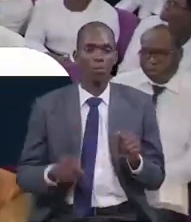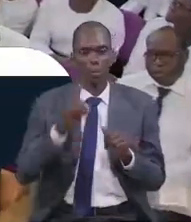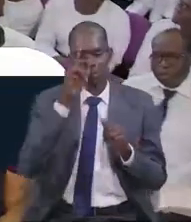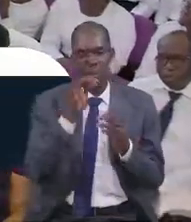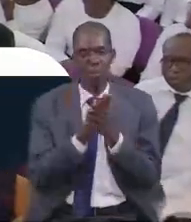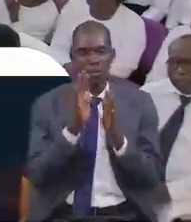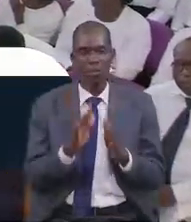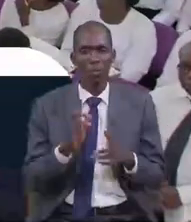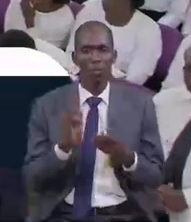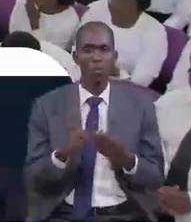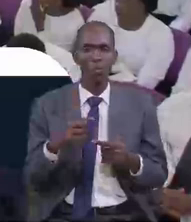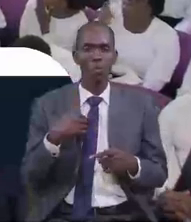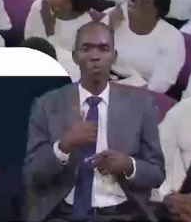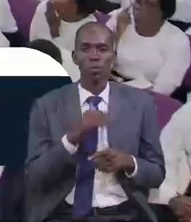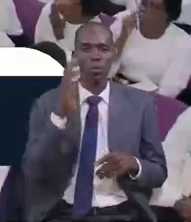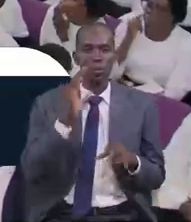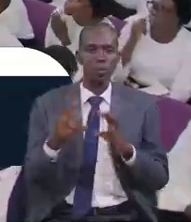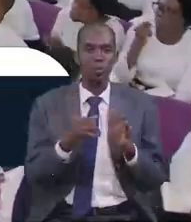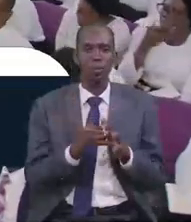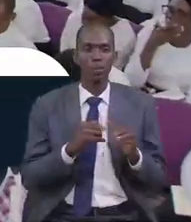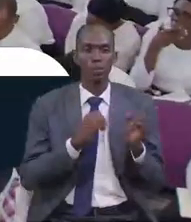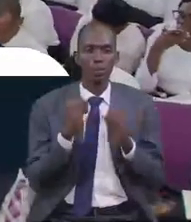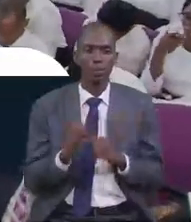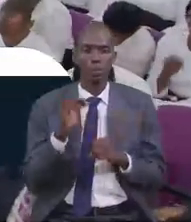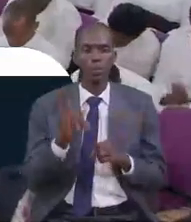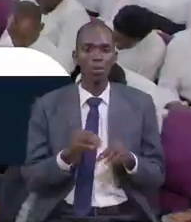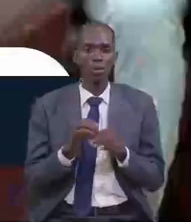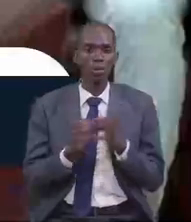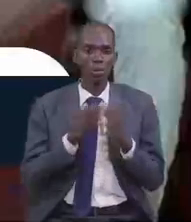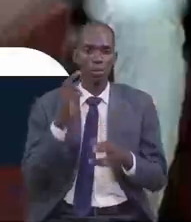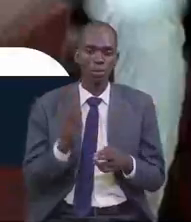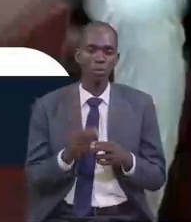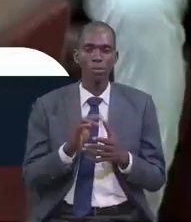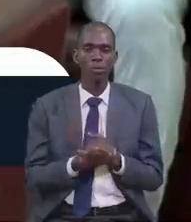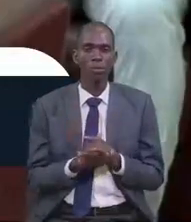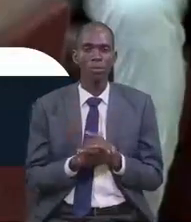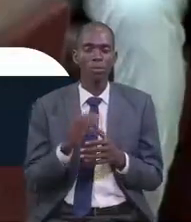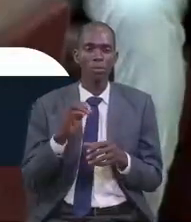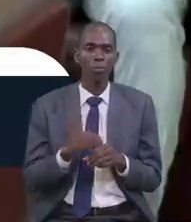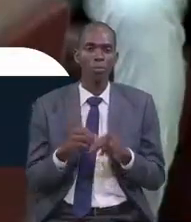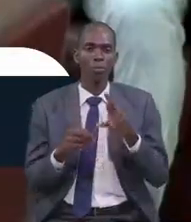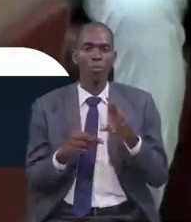nous l'exécutions de façon efficace au nom de Jésus-Christ.